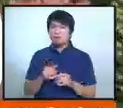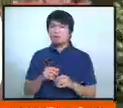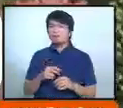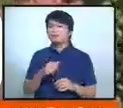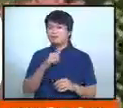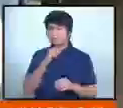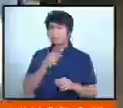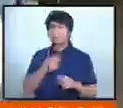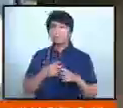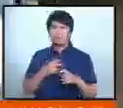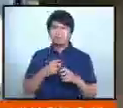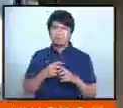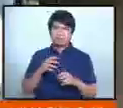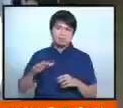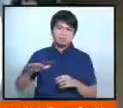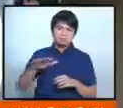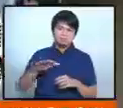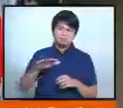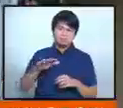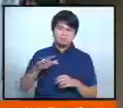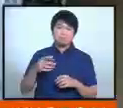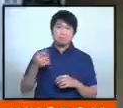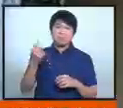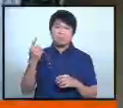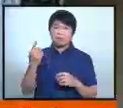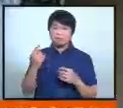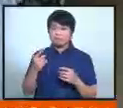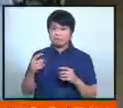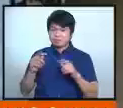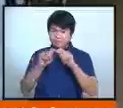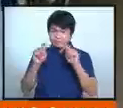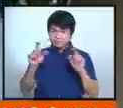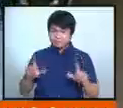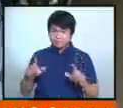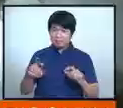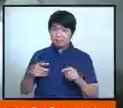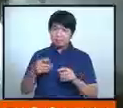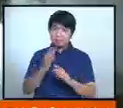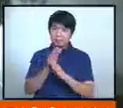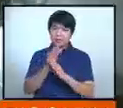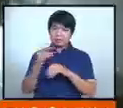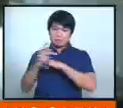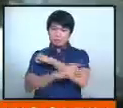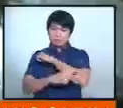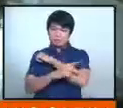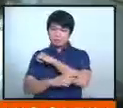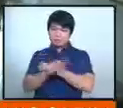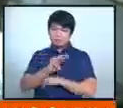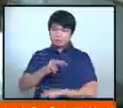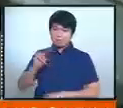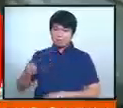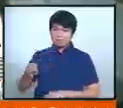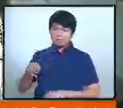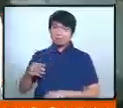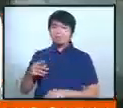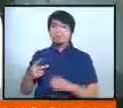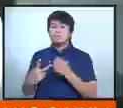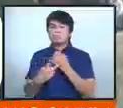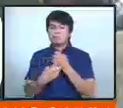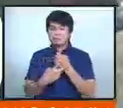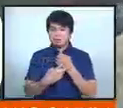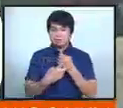mahihirapan talaga. Sa mga terminal naman ng provincial buses sa Maynila, may mangilan nila na rin nagpapareserve ng